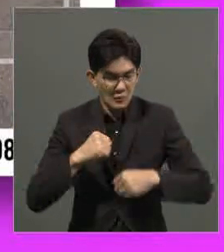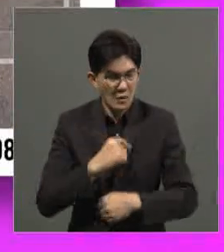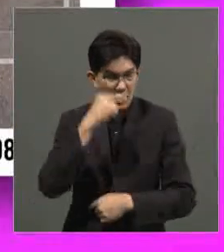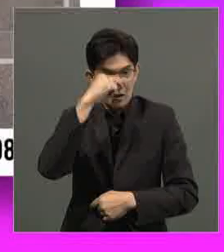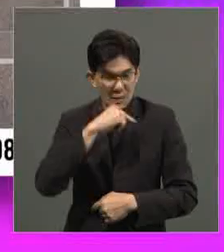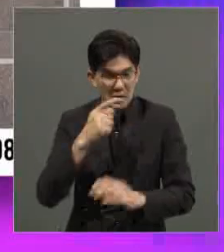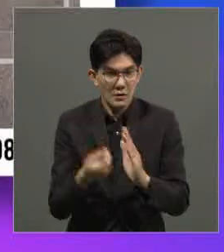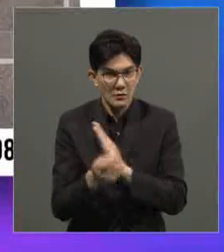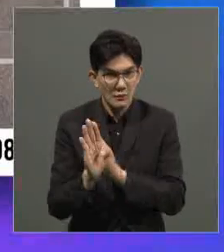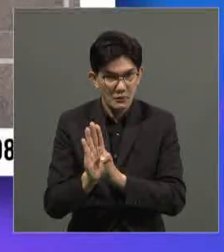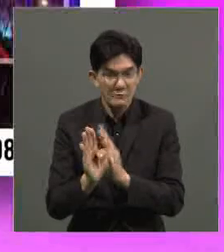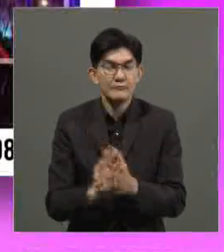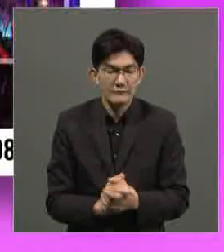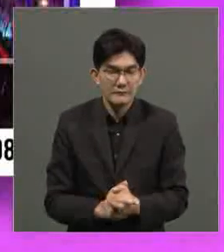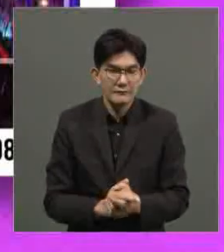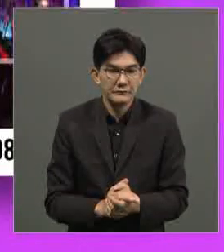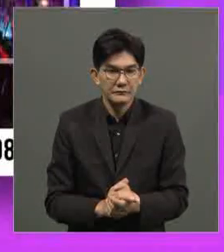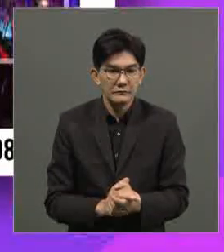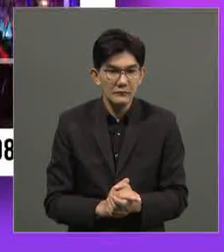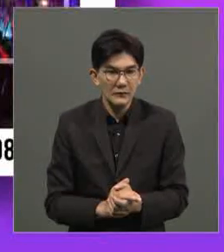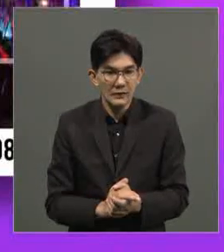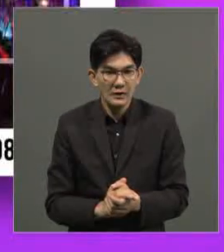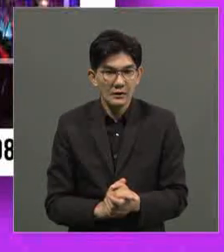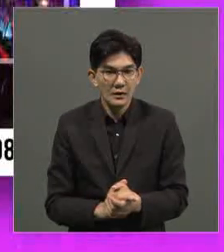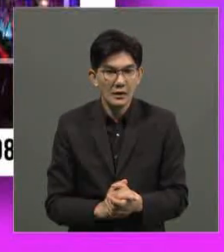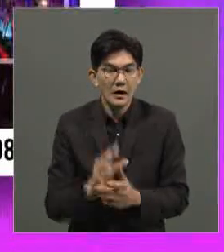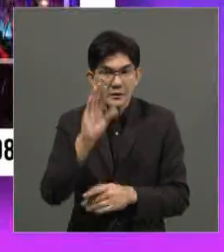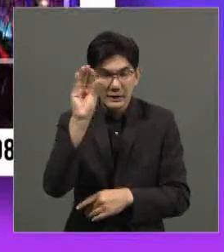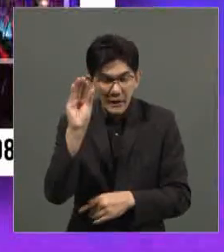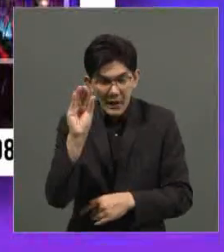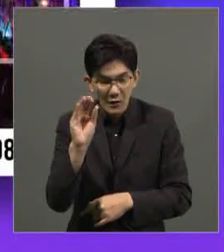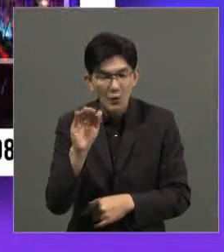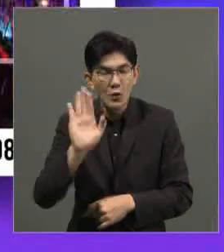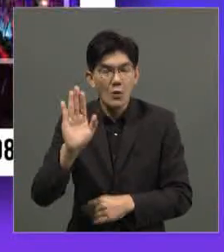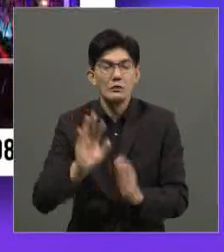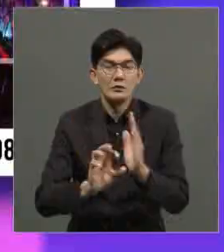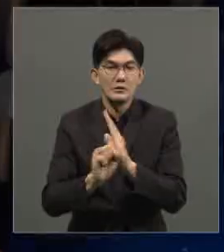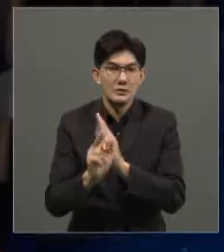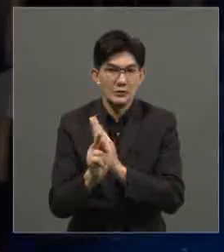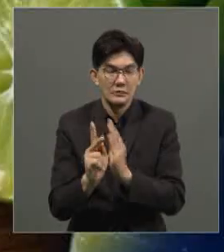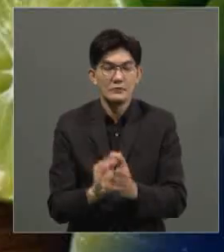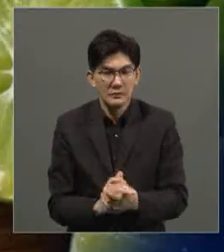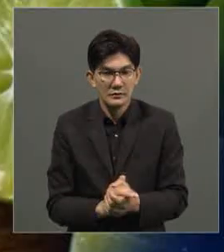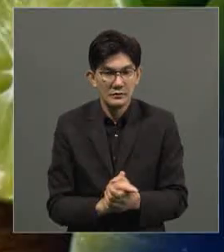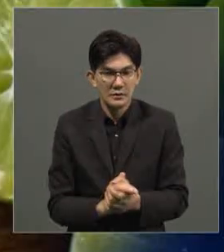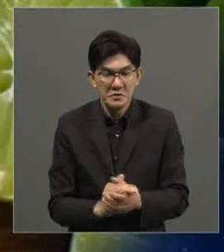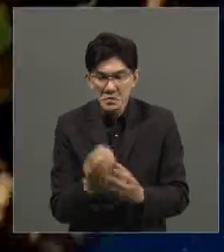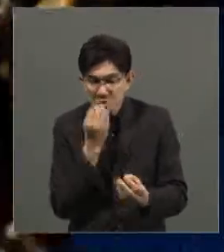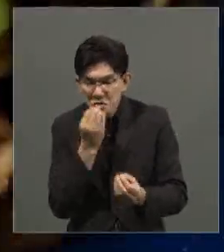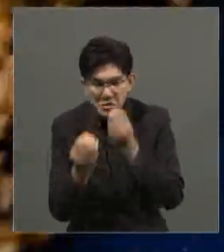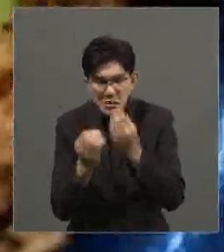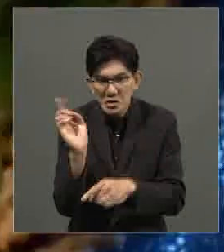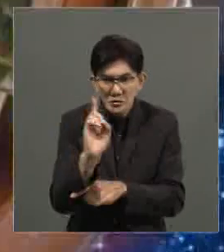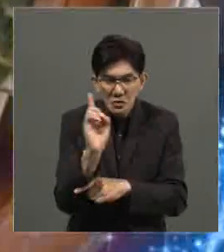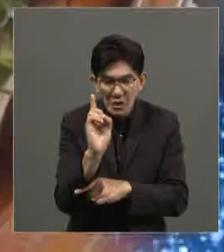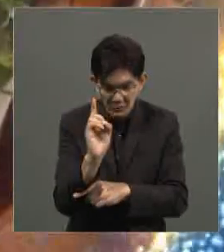จังหวัดอุบลราชธานีและงานประเพณีแห่ดาวคริสต์มาสจังหวัดสกลนครสายกินกับเทศก